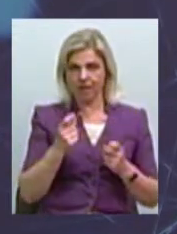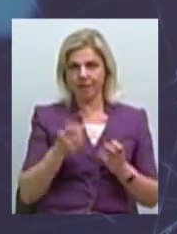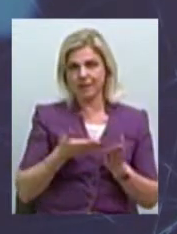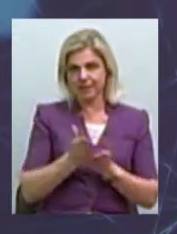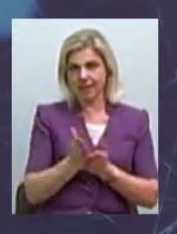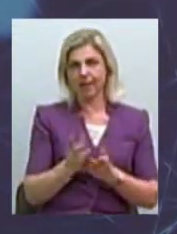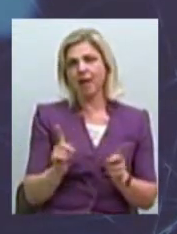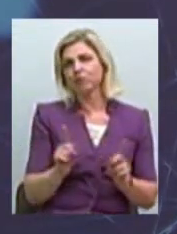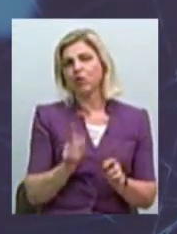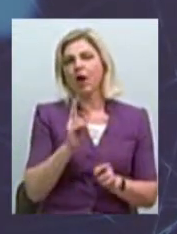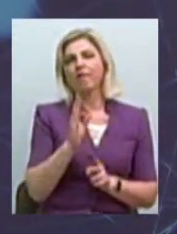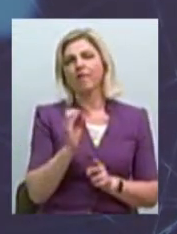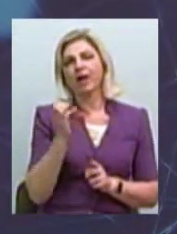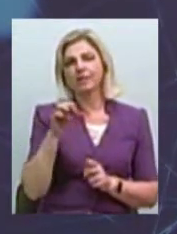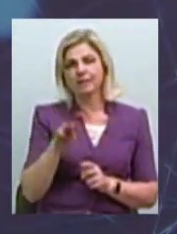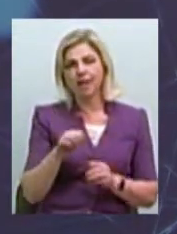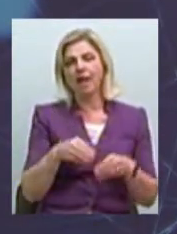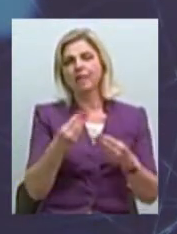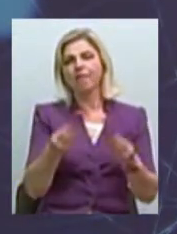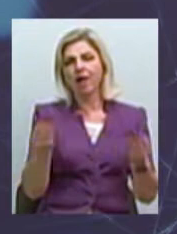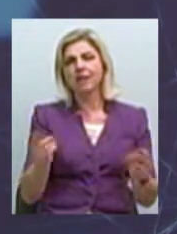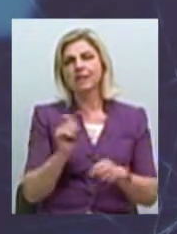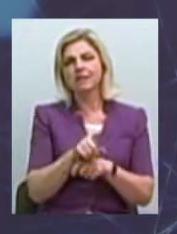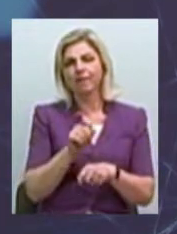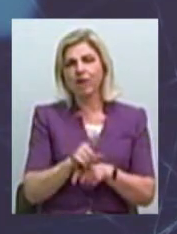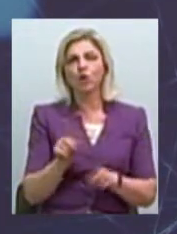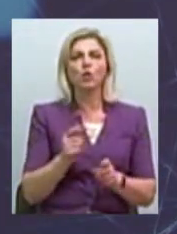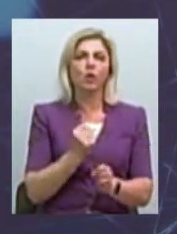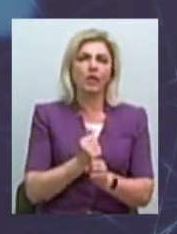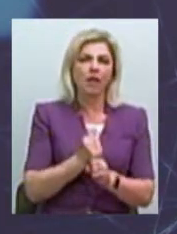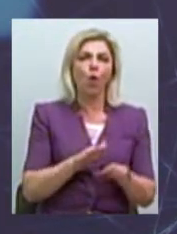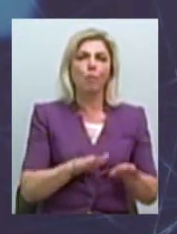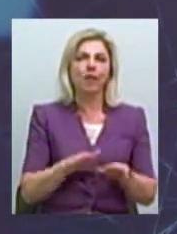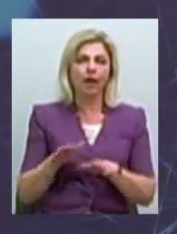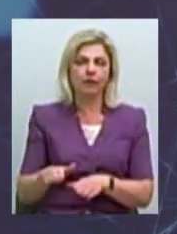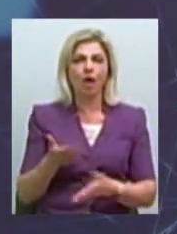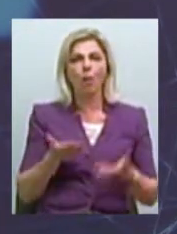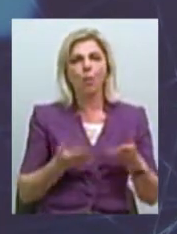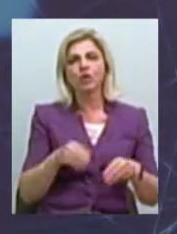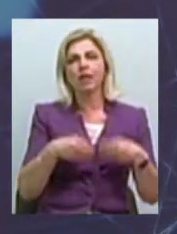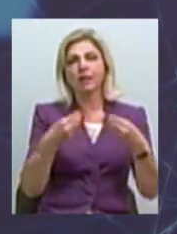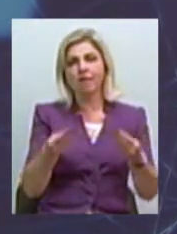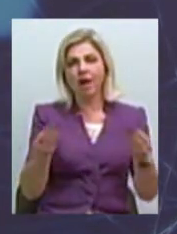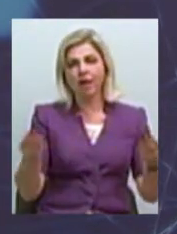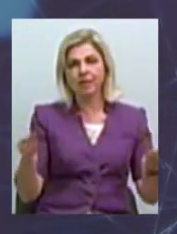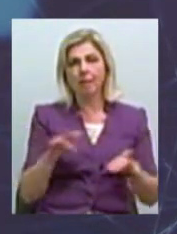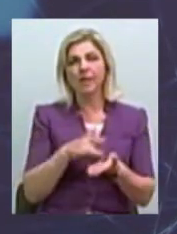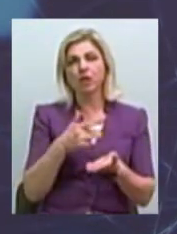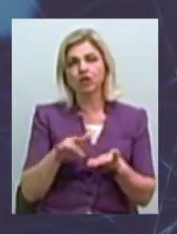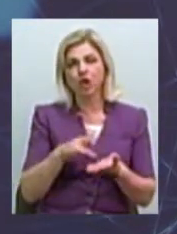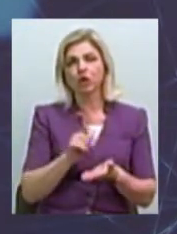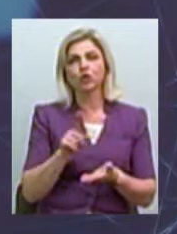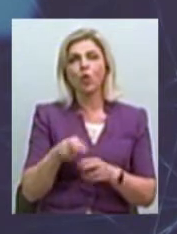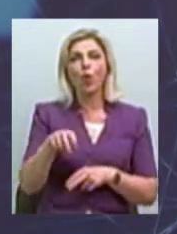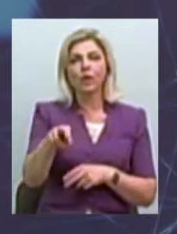квести, видавати якісь завдання, щось зробити з об'єктами, можливо, навіть видавати планшети, і щоб вони ходили і